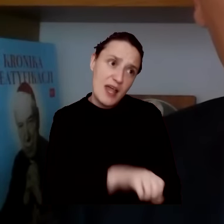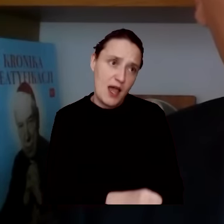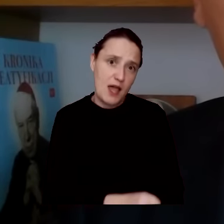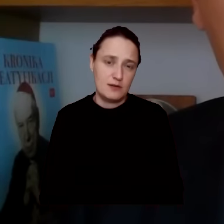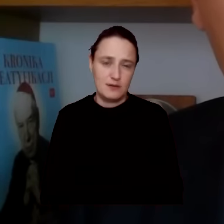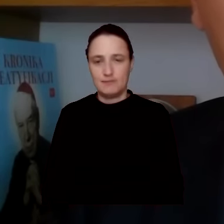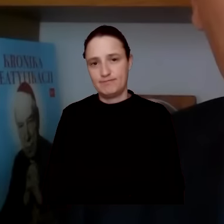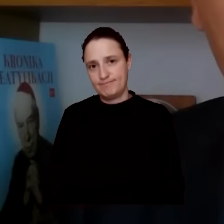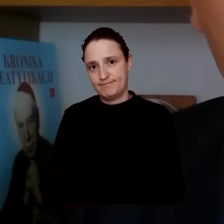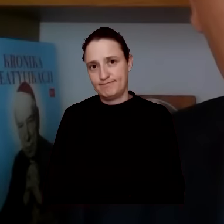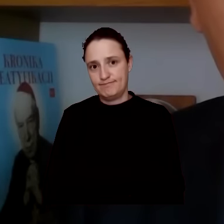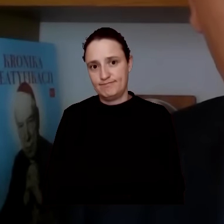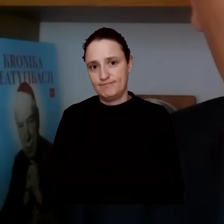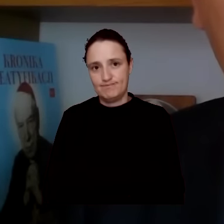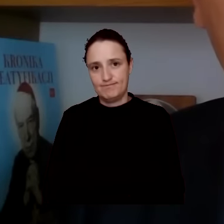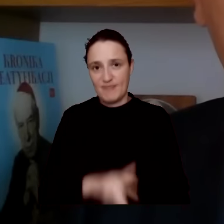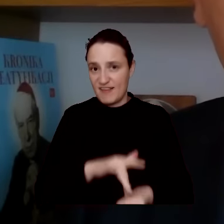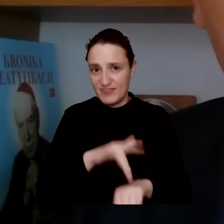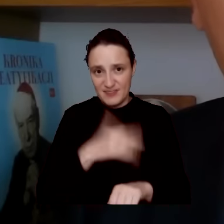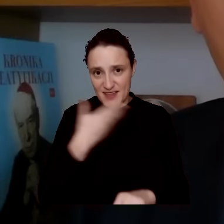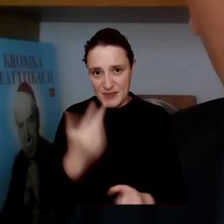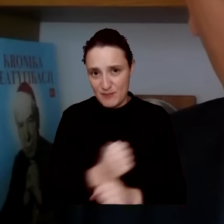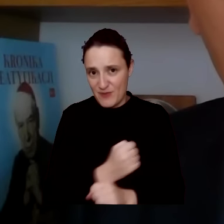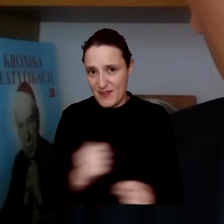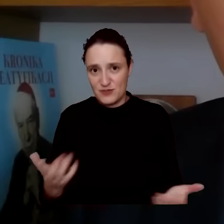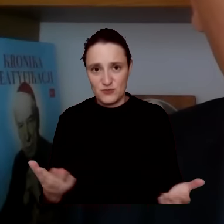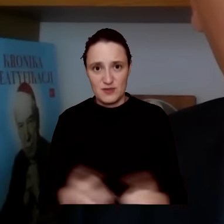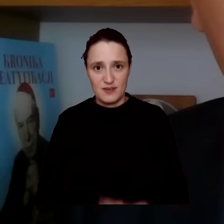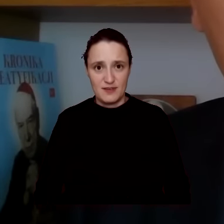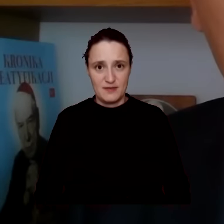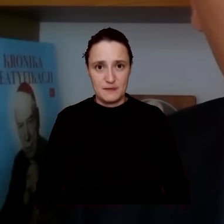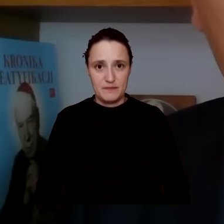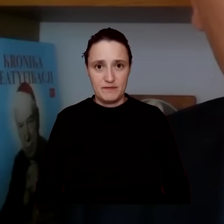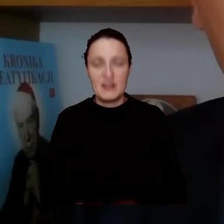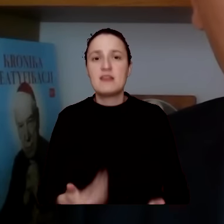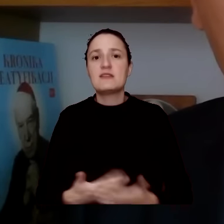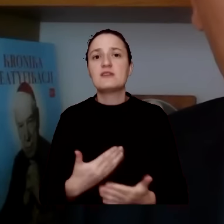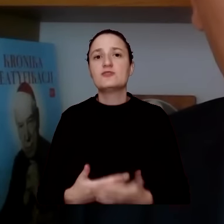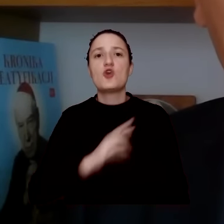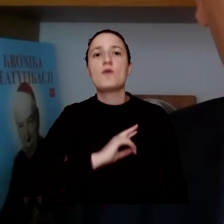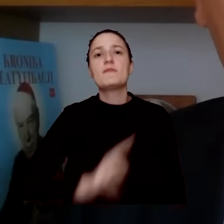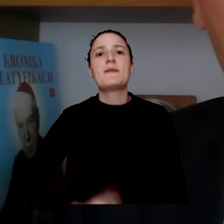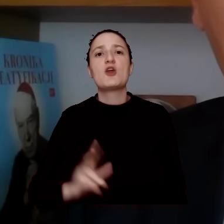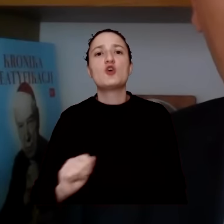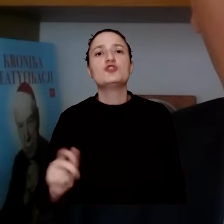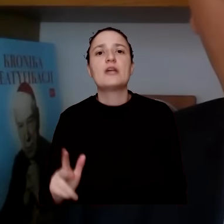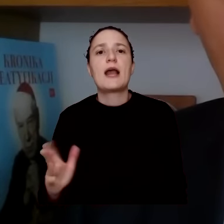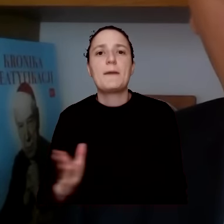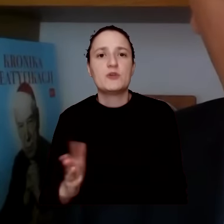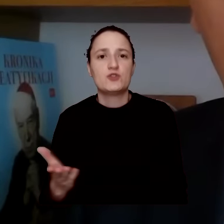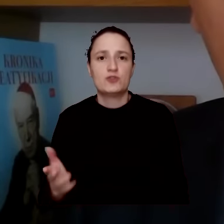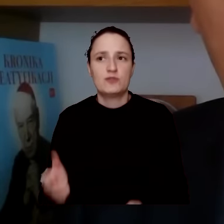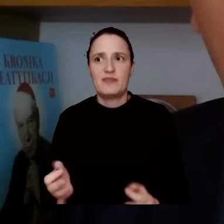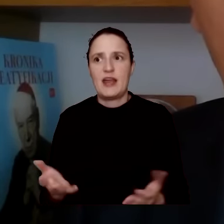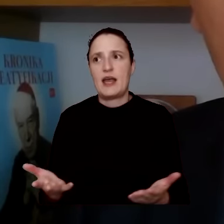jest nieskuteczne i niepoważne. Dlaczego pan premier Władysław Kosiniak-Kamysz no, to, co robi, no to właśnie w